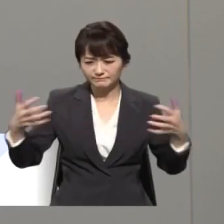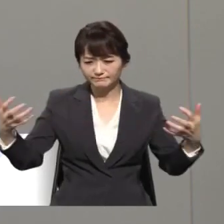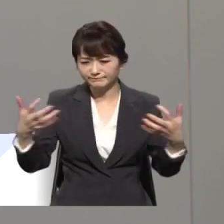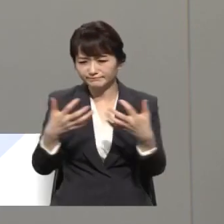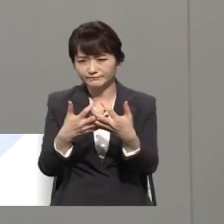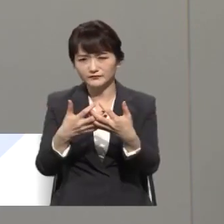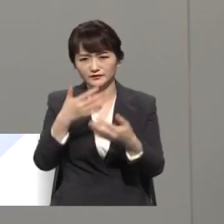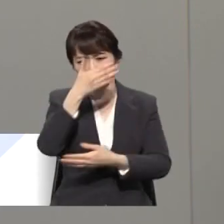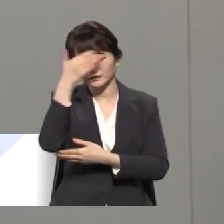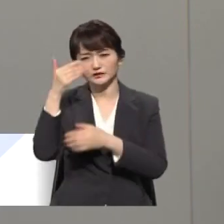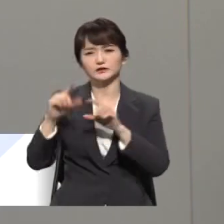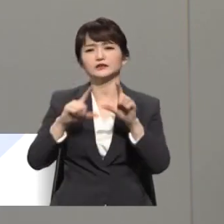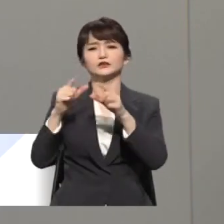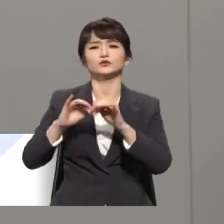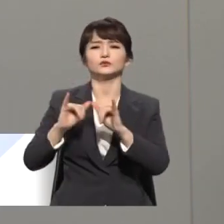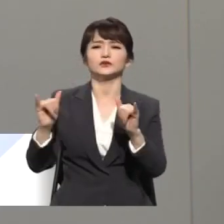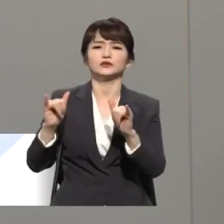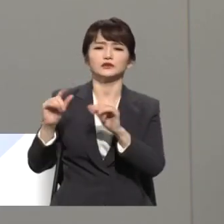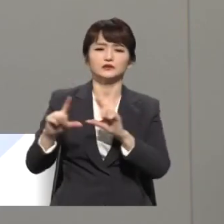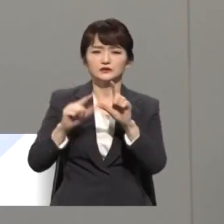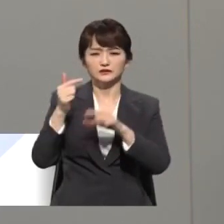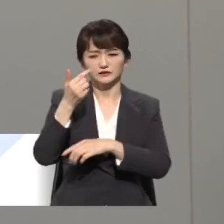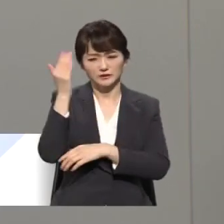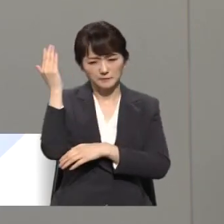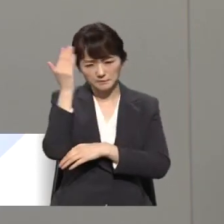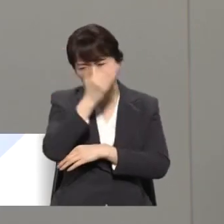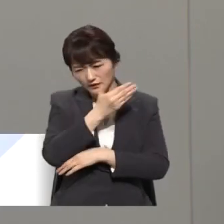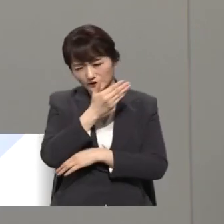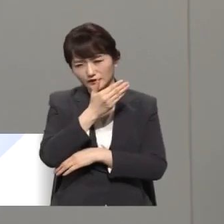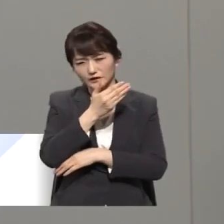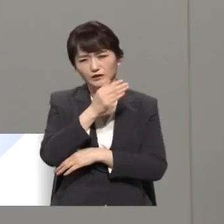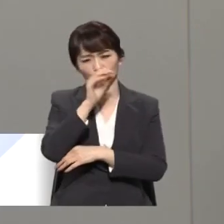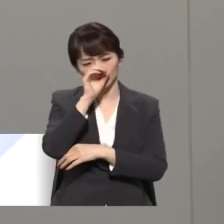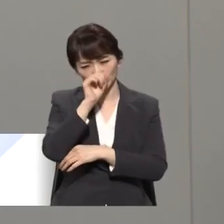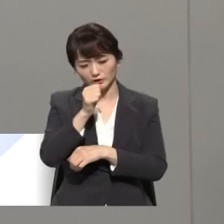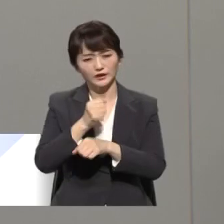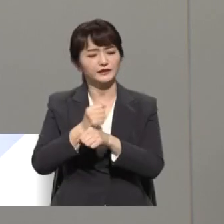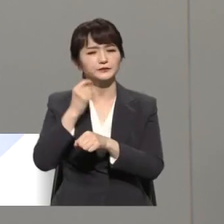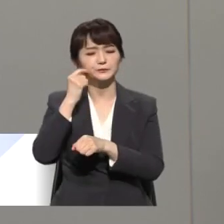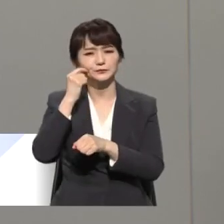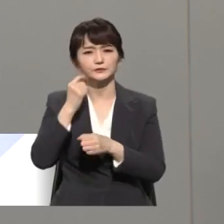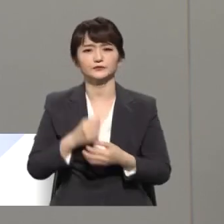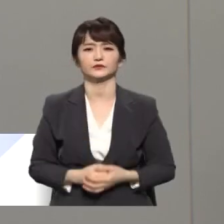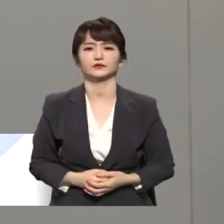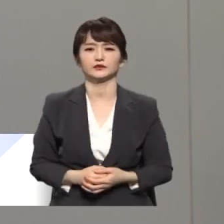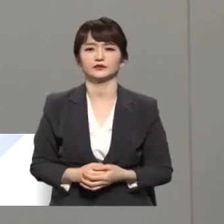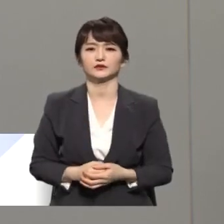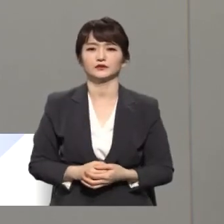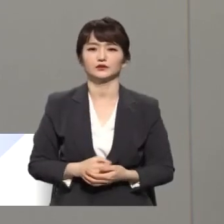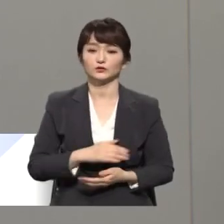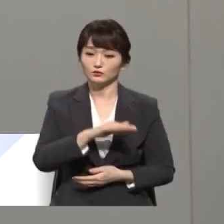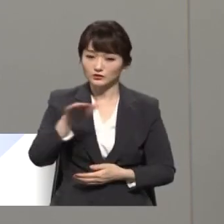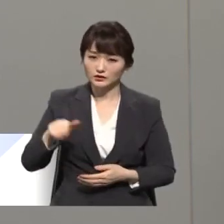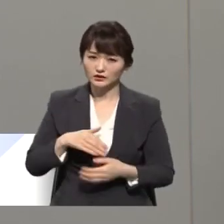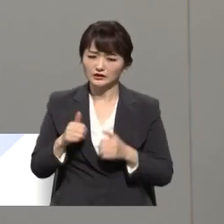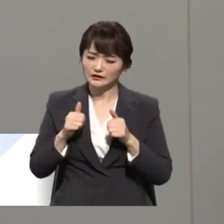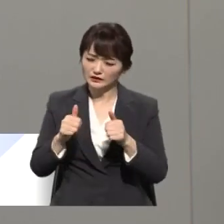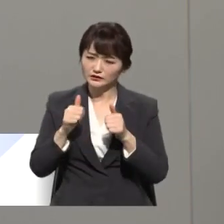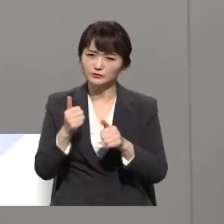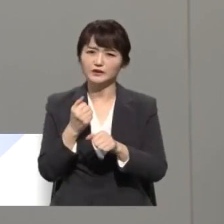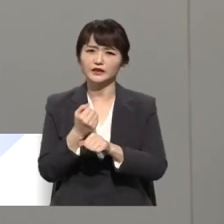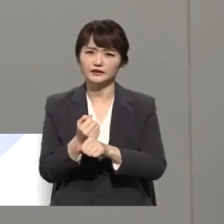청년들의 3 국민대 3까지 환하게 밝히지 못했습니다 절인 나름대로 열심히 한다고 했지만 자주 방향을